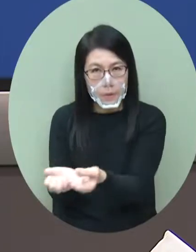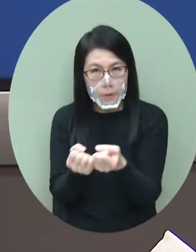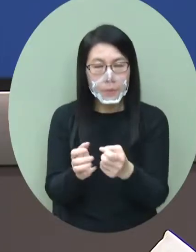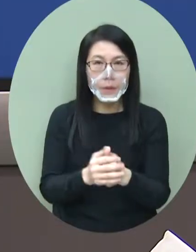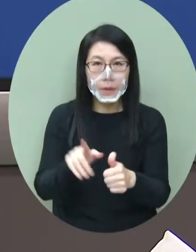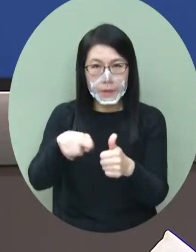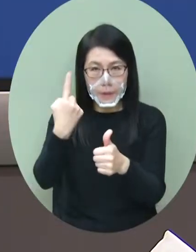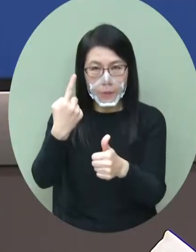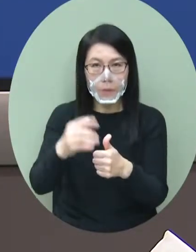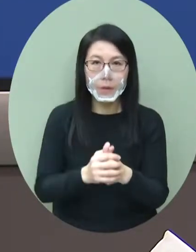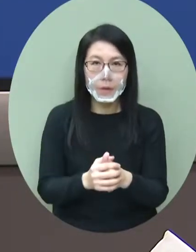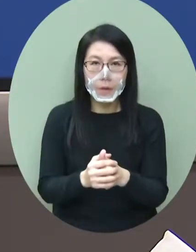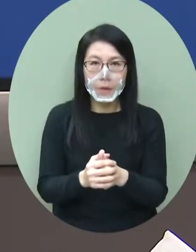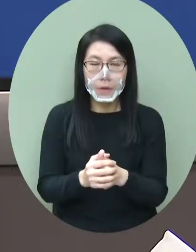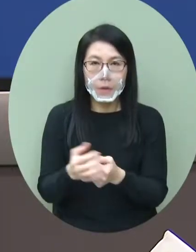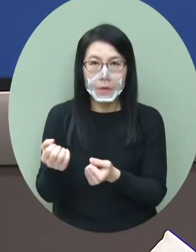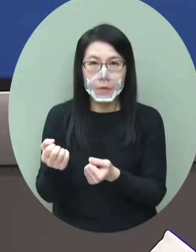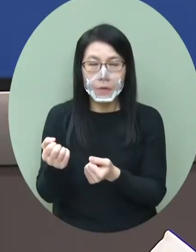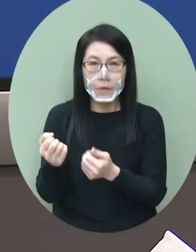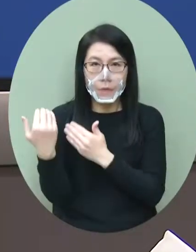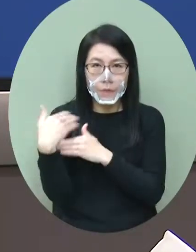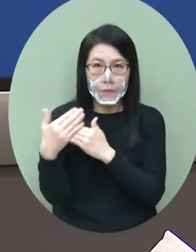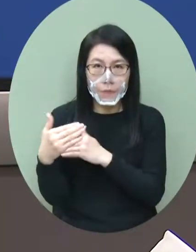去接首班的